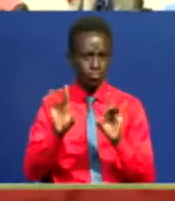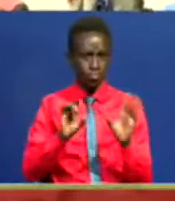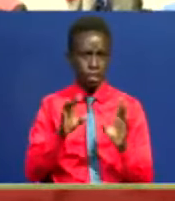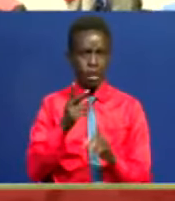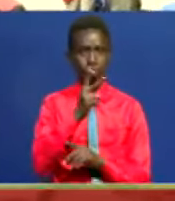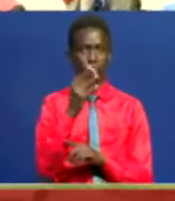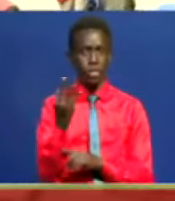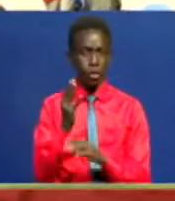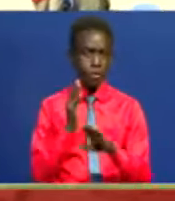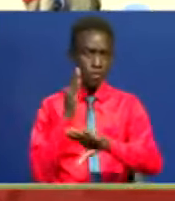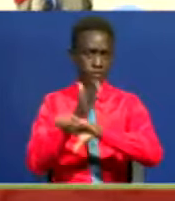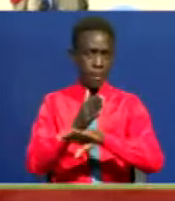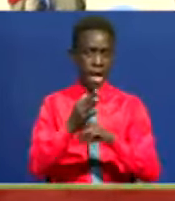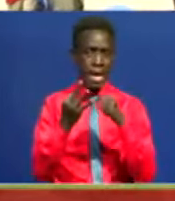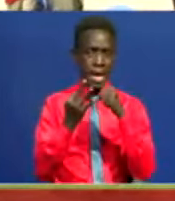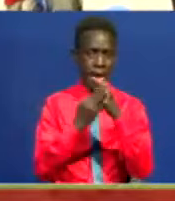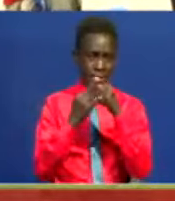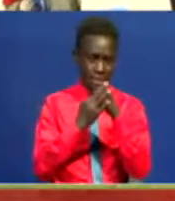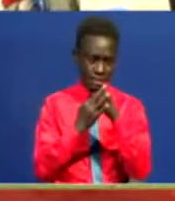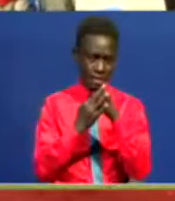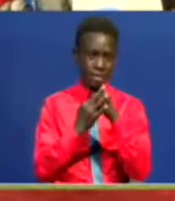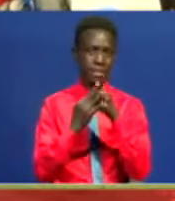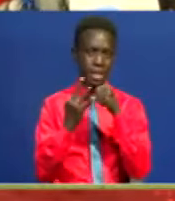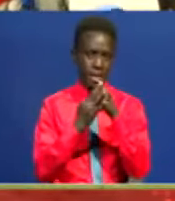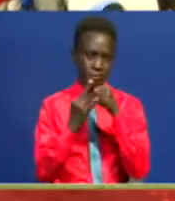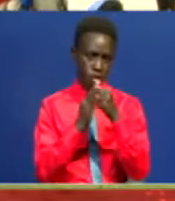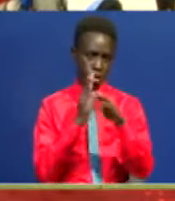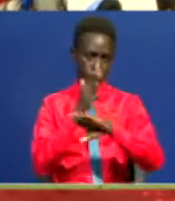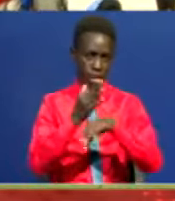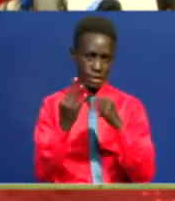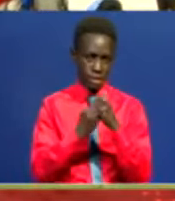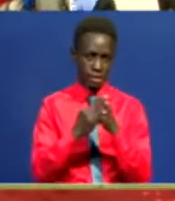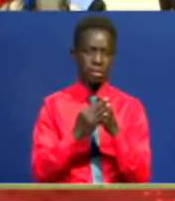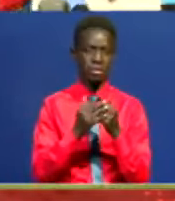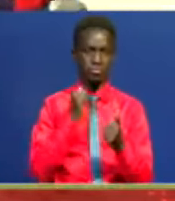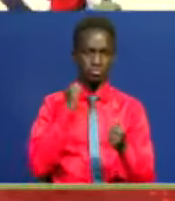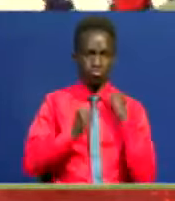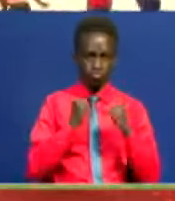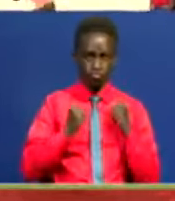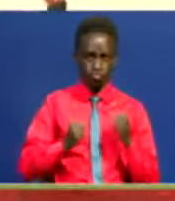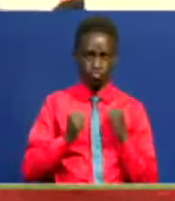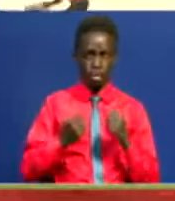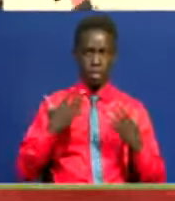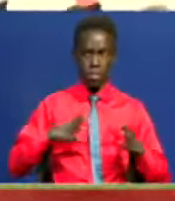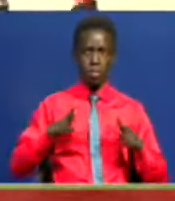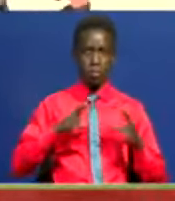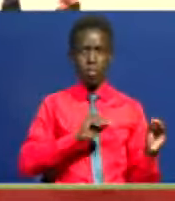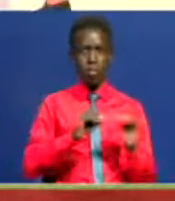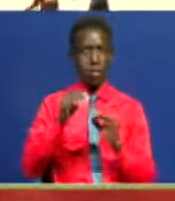zaidi ya wanariadha wanani walifuzu kwa nusu finali baada ya kuweka muda wa kufuzu wa sekunde